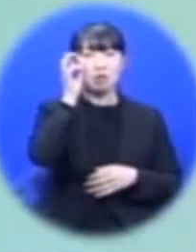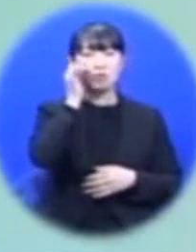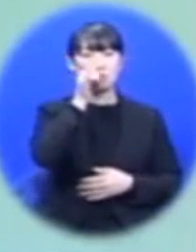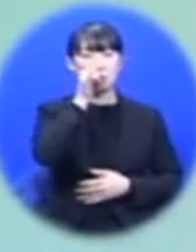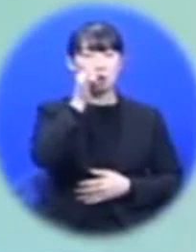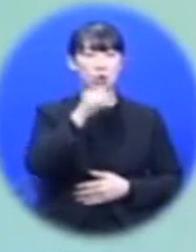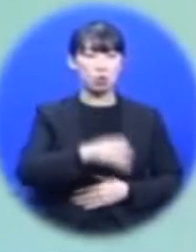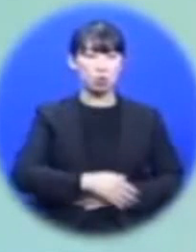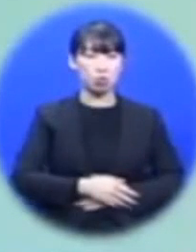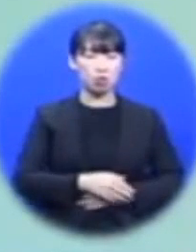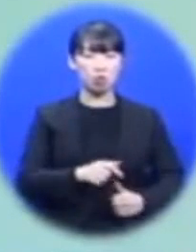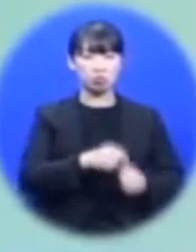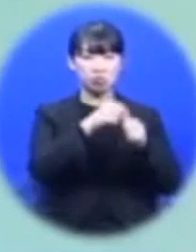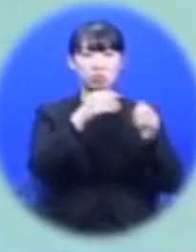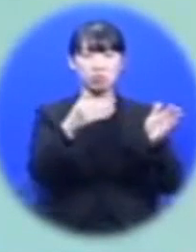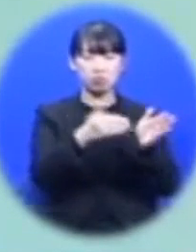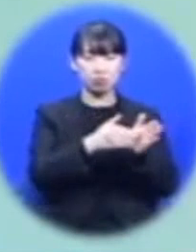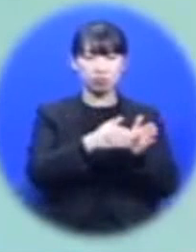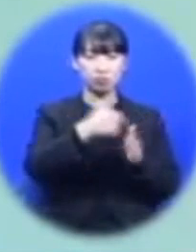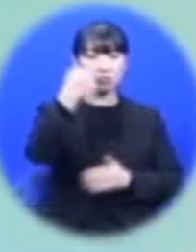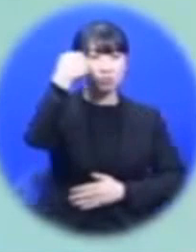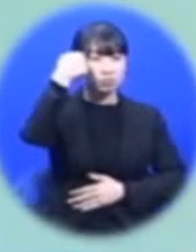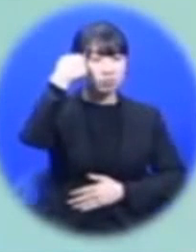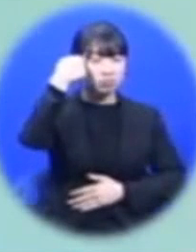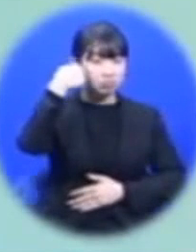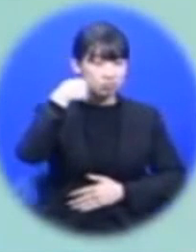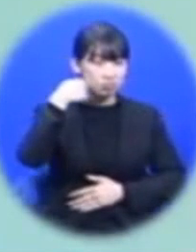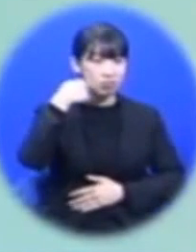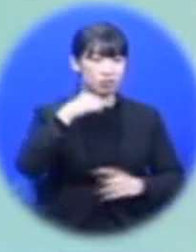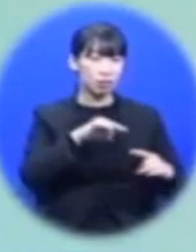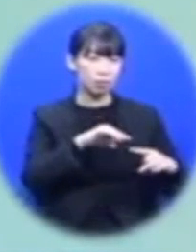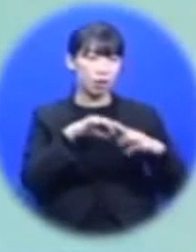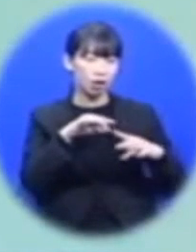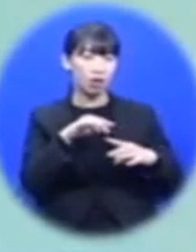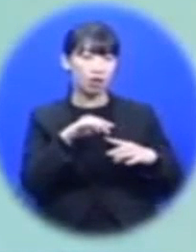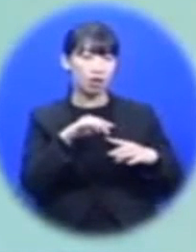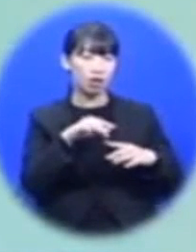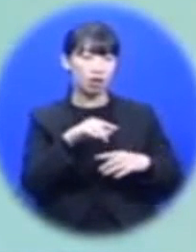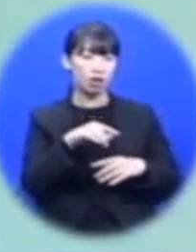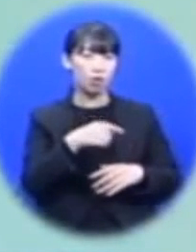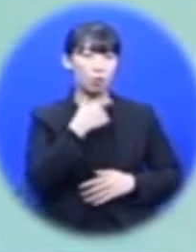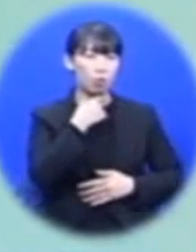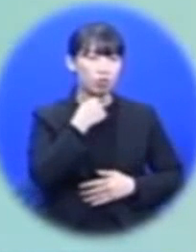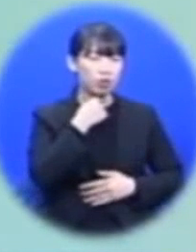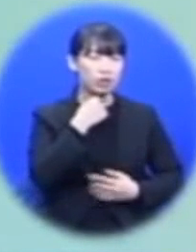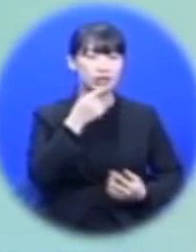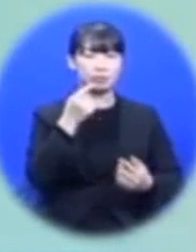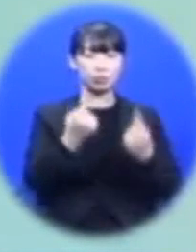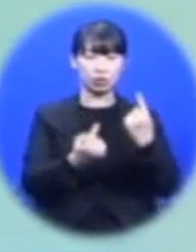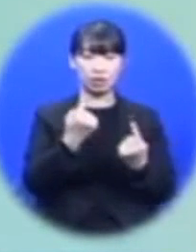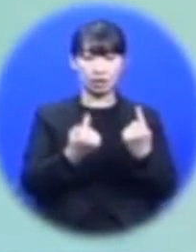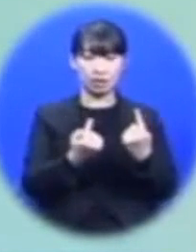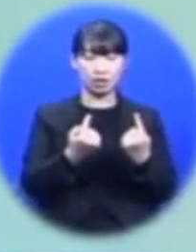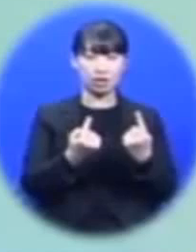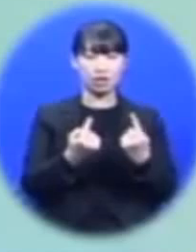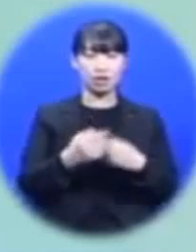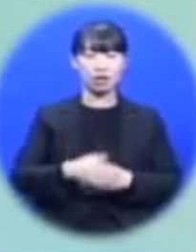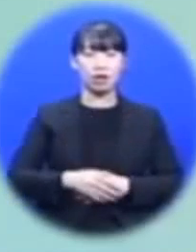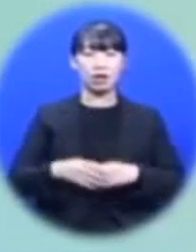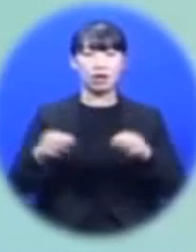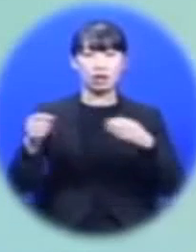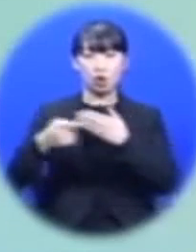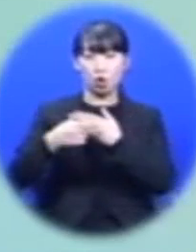구원받은 사람은 구원 받기는 했구나 이렇게 되기를 원하셨습니까